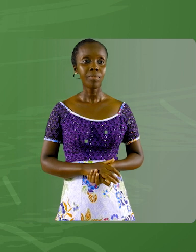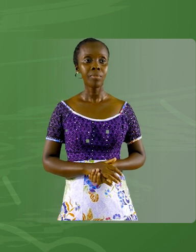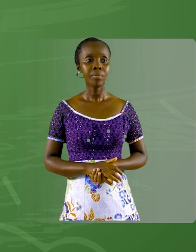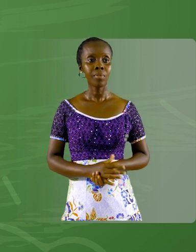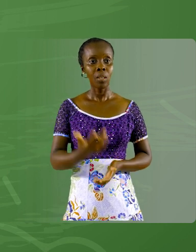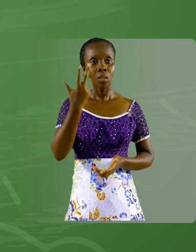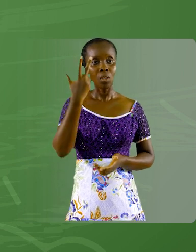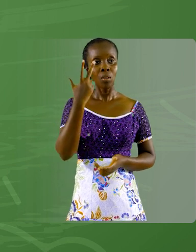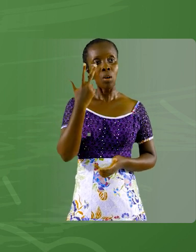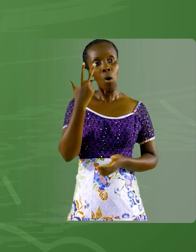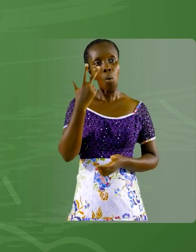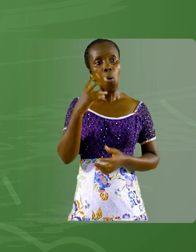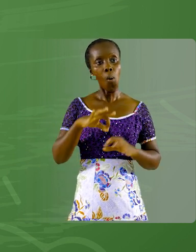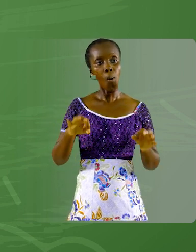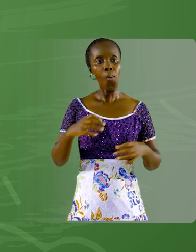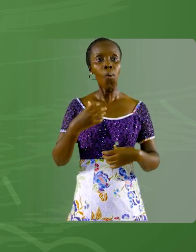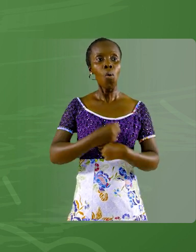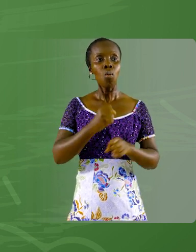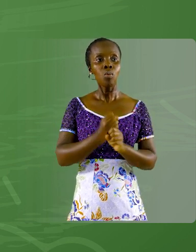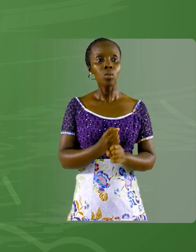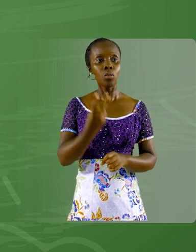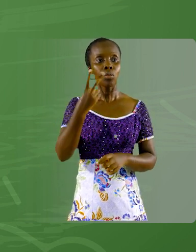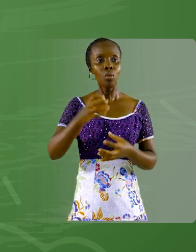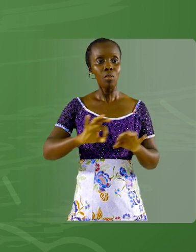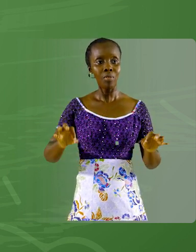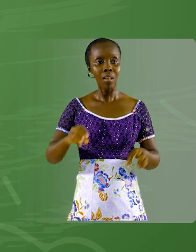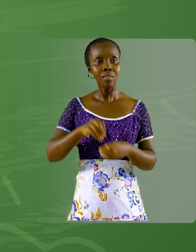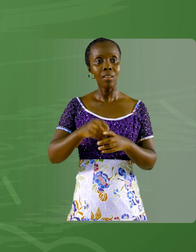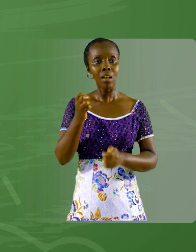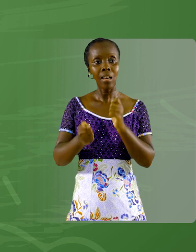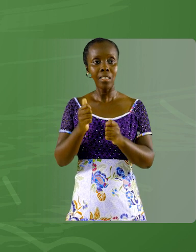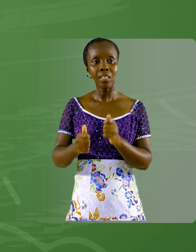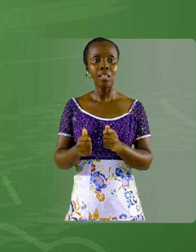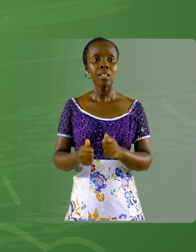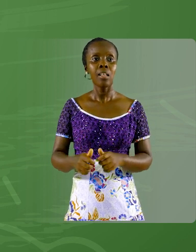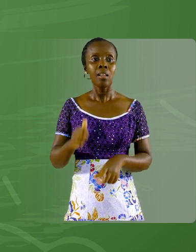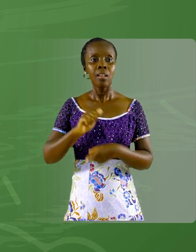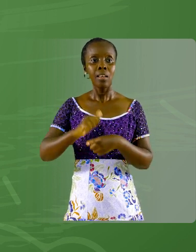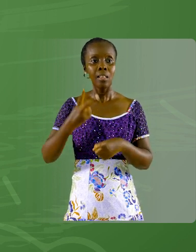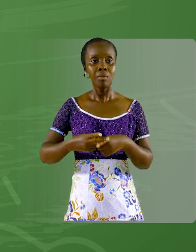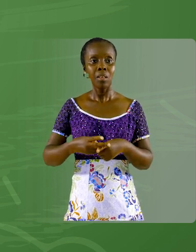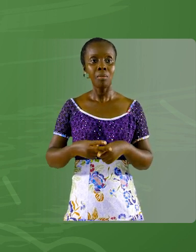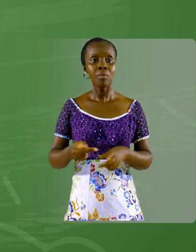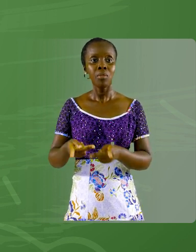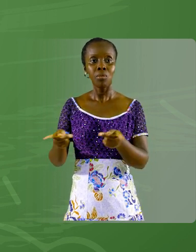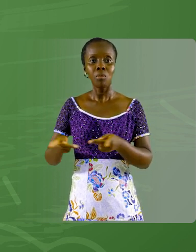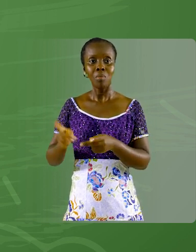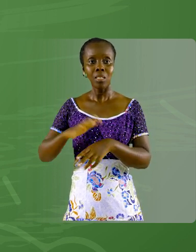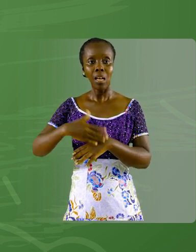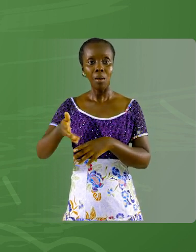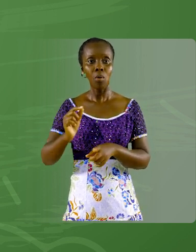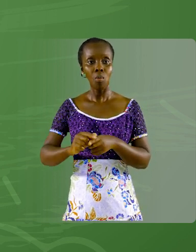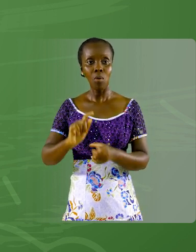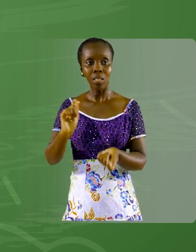Produis deux phrases dans lesquelles l'adverbe se place après le mot qu'il